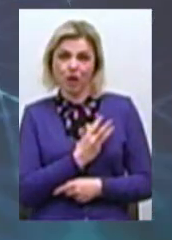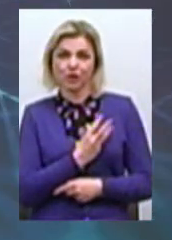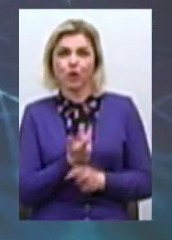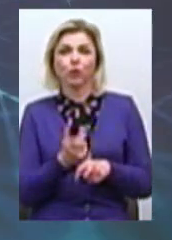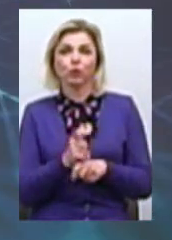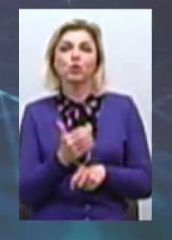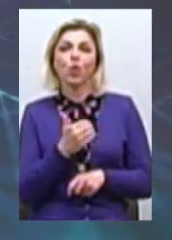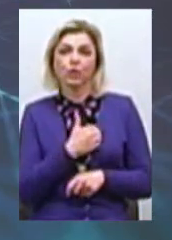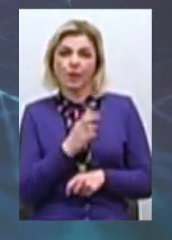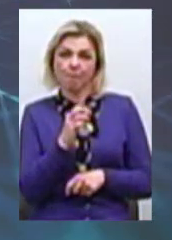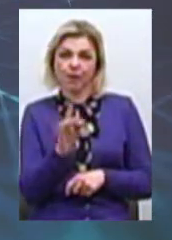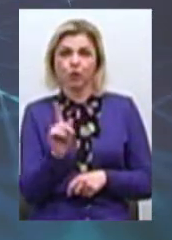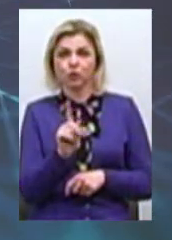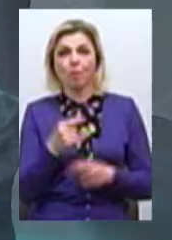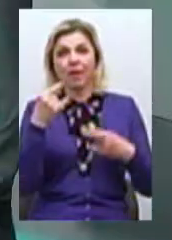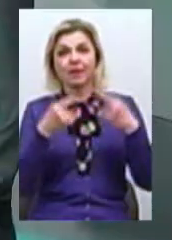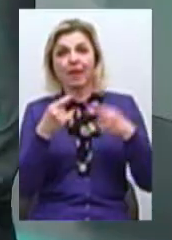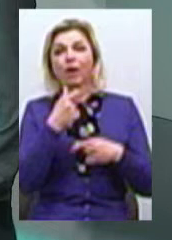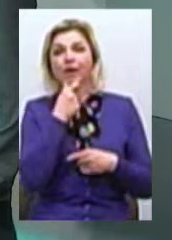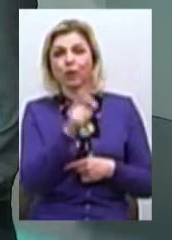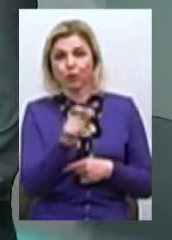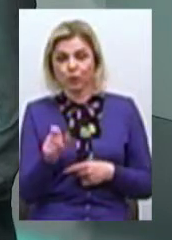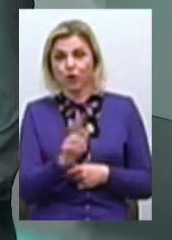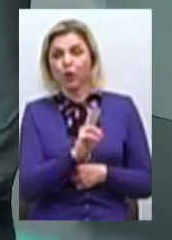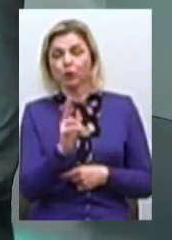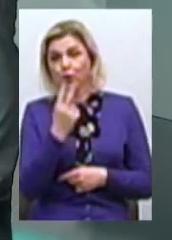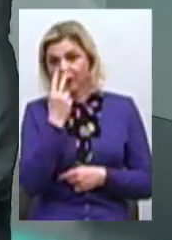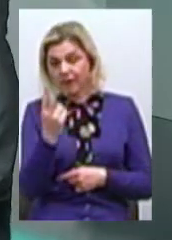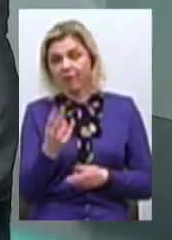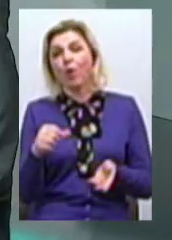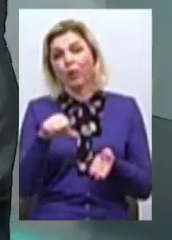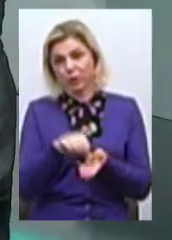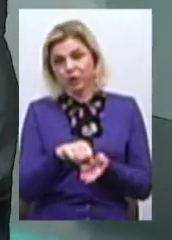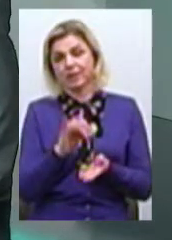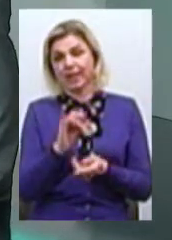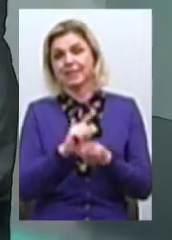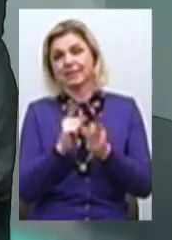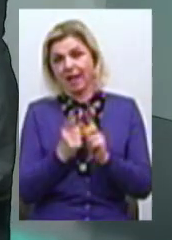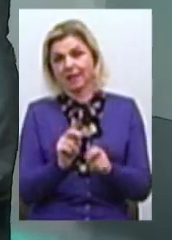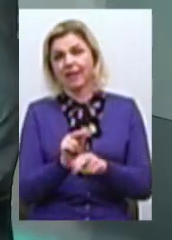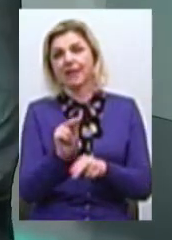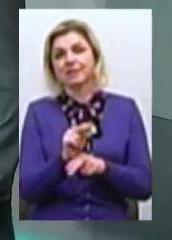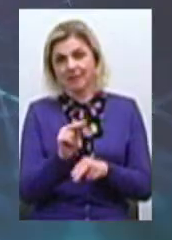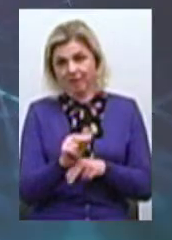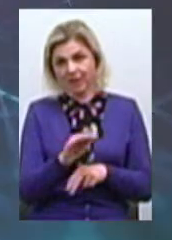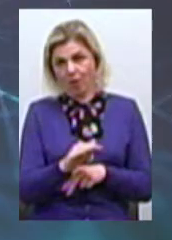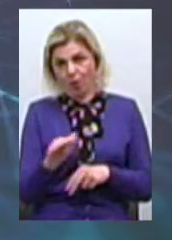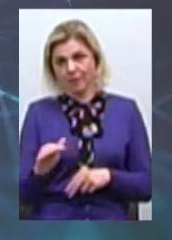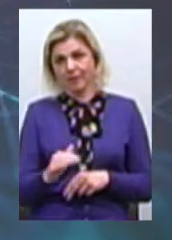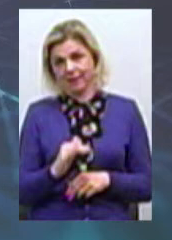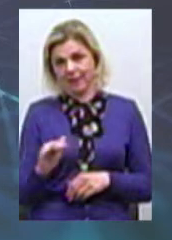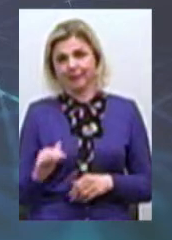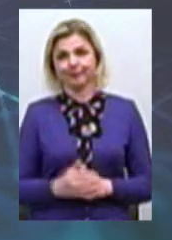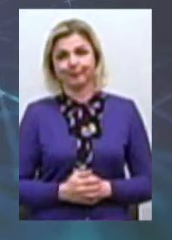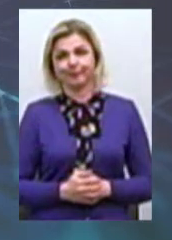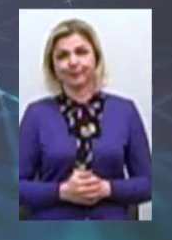ті телеглядачі, які дивляться, щоб вони прийняли участь і стали наставником, підтримували цих дітей.